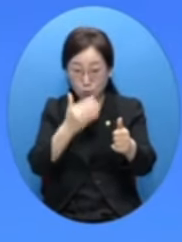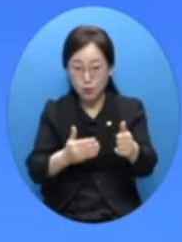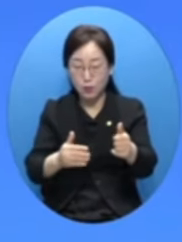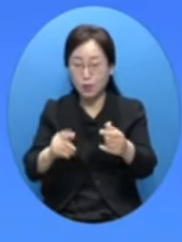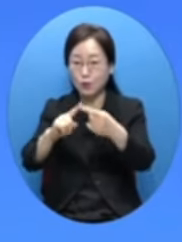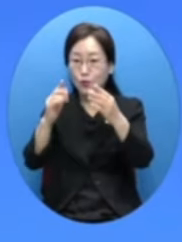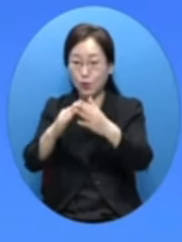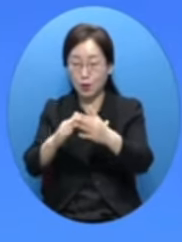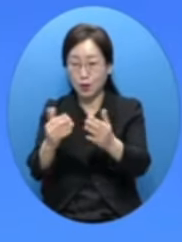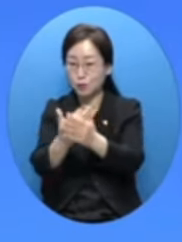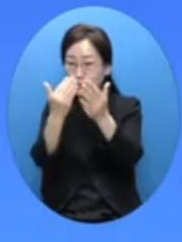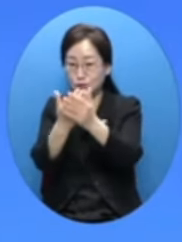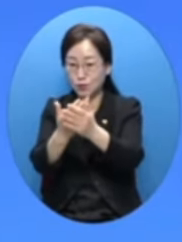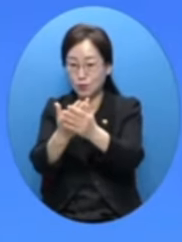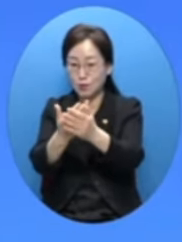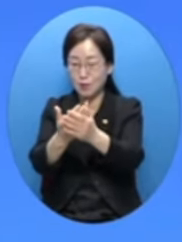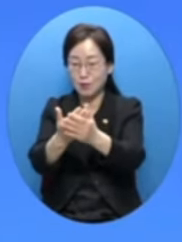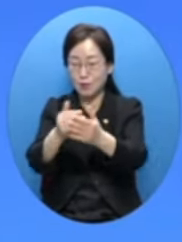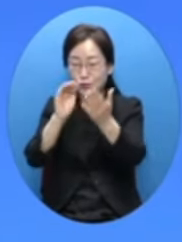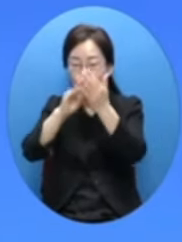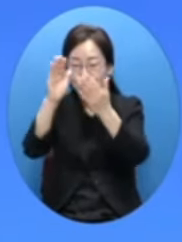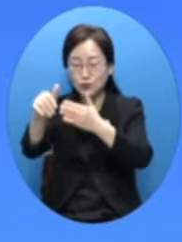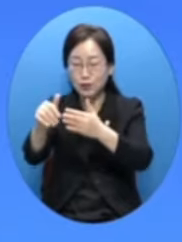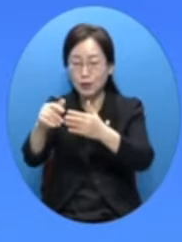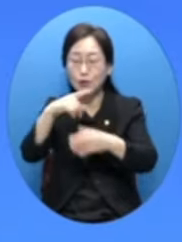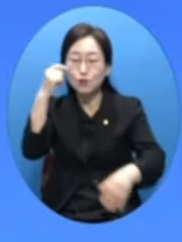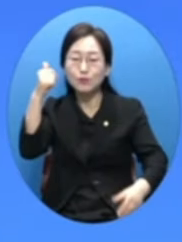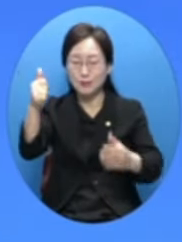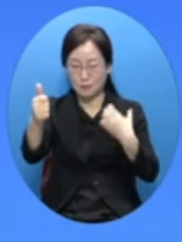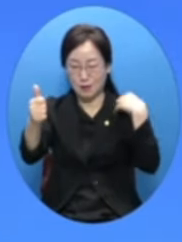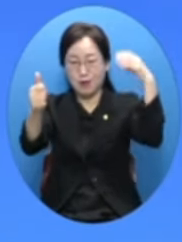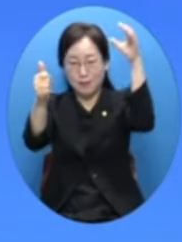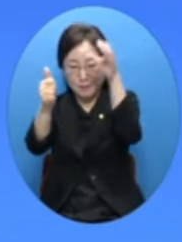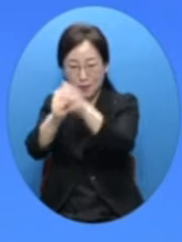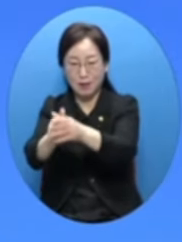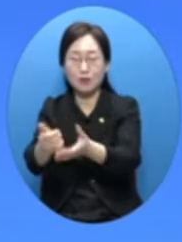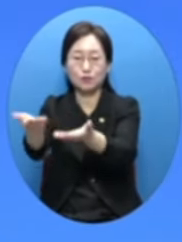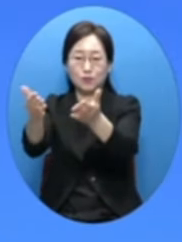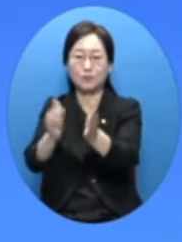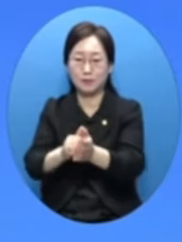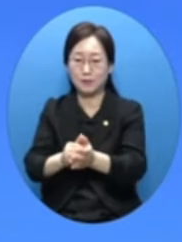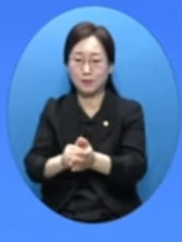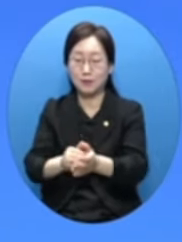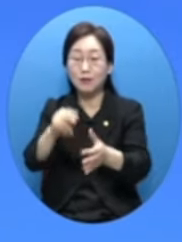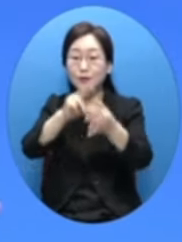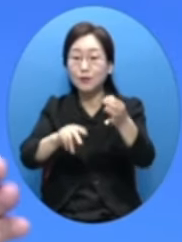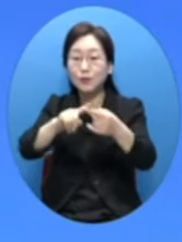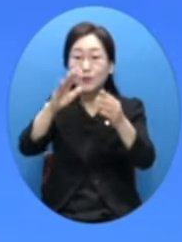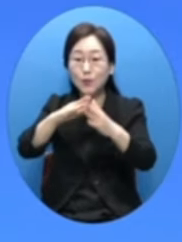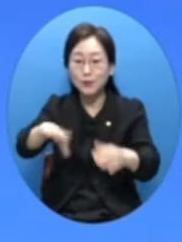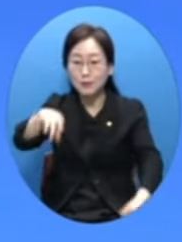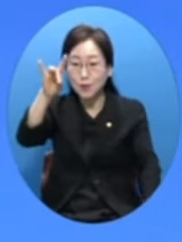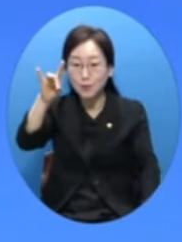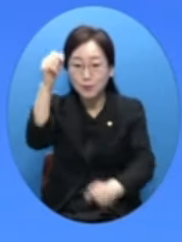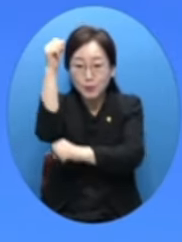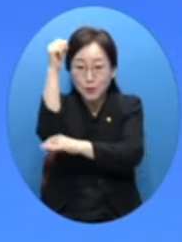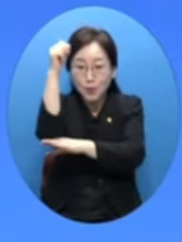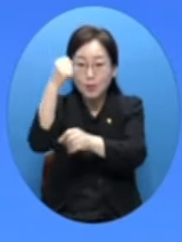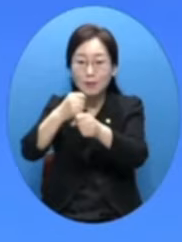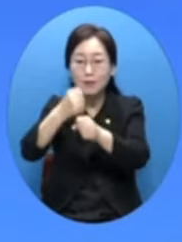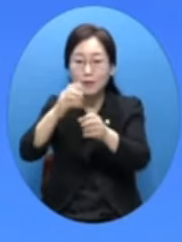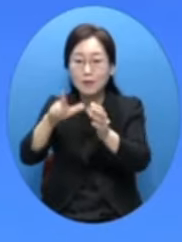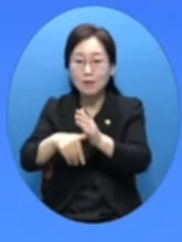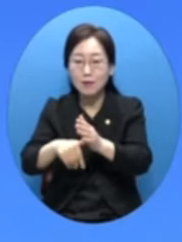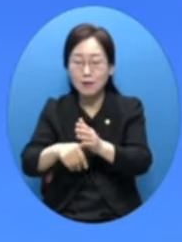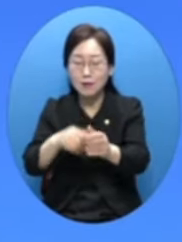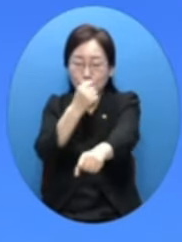모든 타이틀을 다 조용희 목사님께 넘겨드렸습니다. 그러니까 어떻게 보면 이 여의도 순봉교회 기초를 놓을 때 기도로서 가장